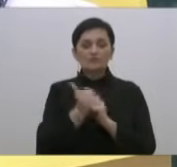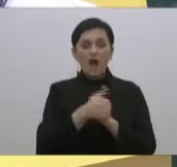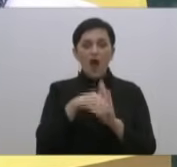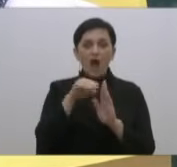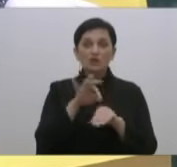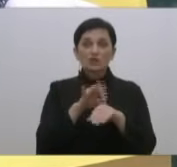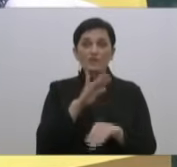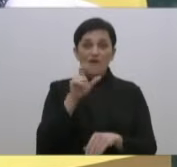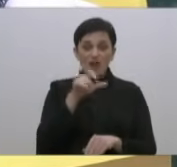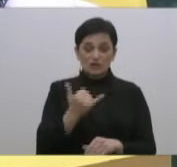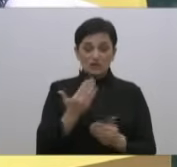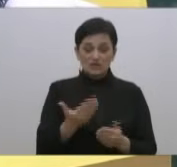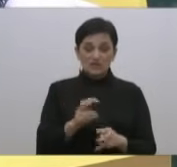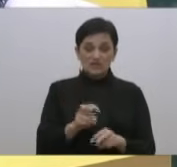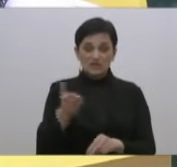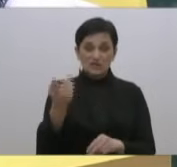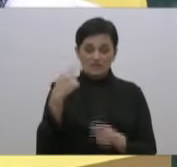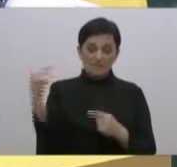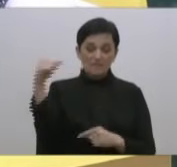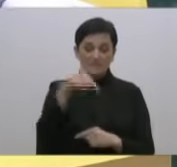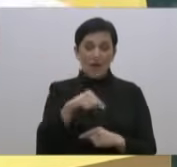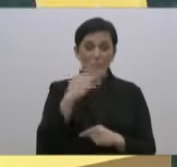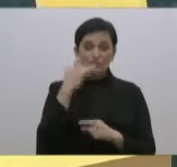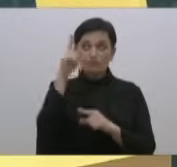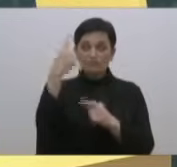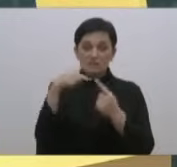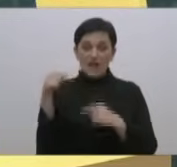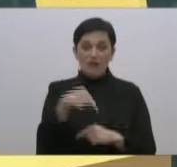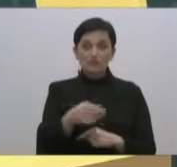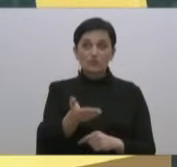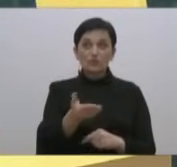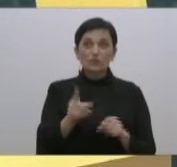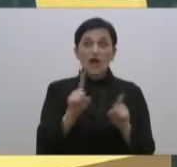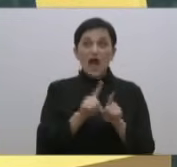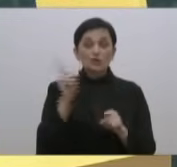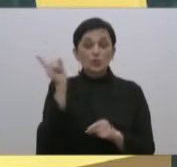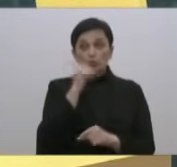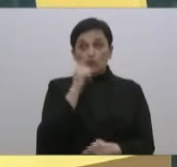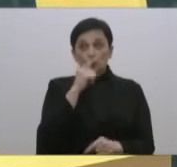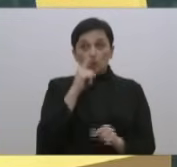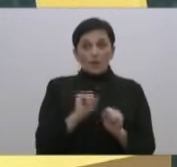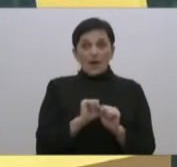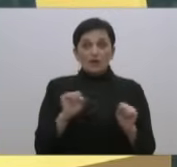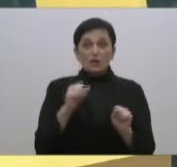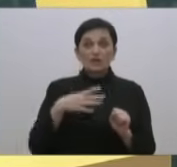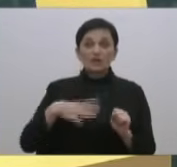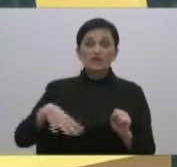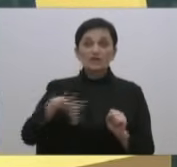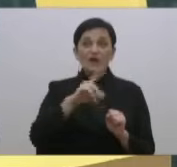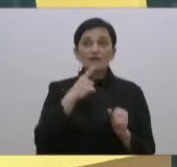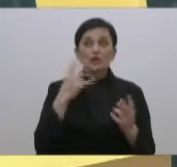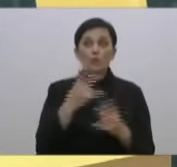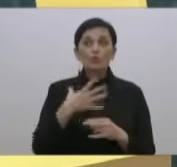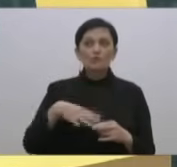დაინიშნოს. ვაშაძე დღეს აქციის დაბრუნდა ეთქვა მიგრაციიდან, ისე რომ ასეთი ტყუილები არ შეიძლება ქვეყანა, რა თქმა